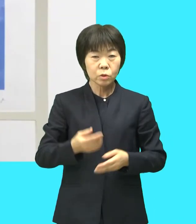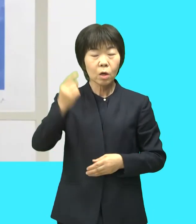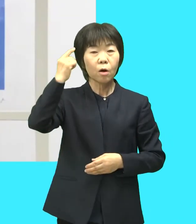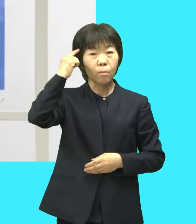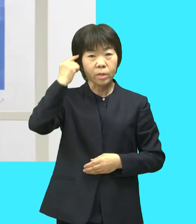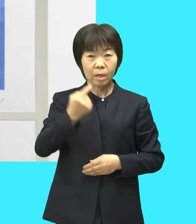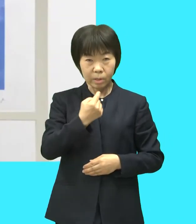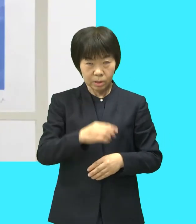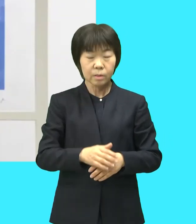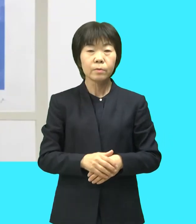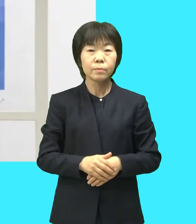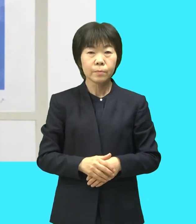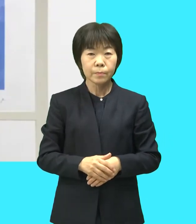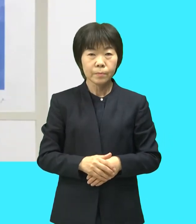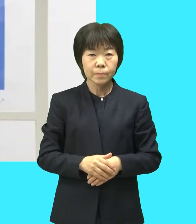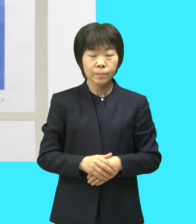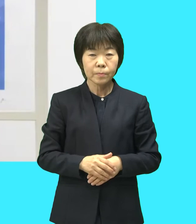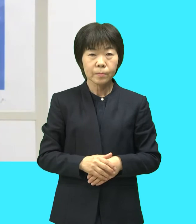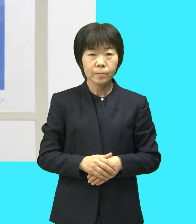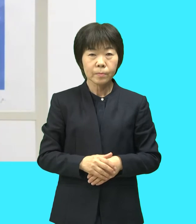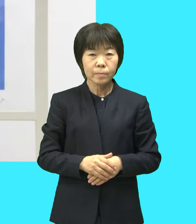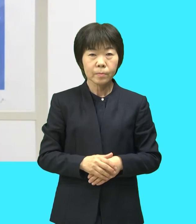信をしております。